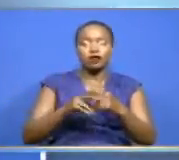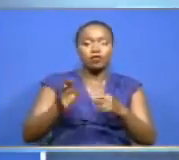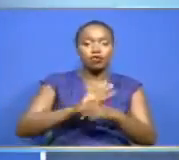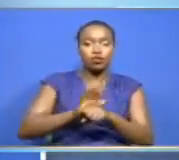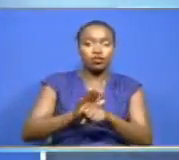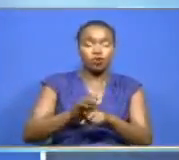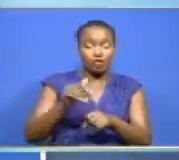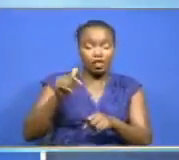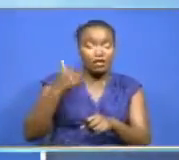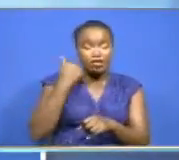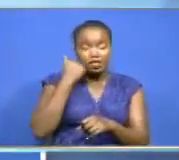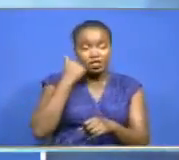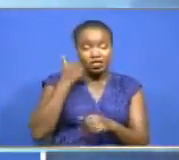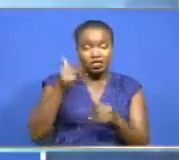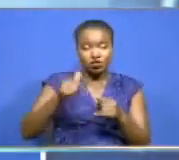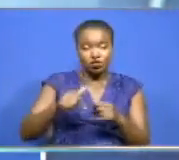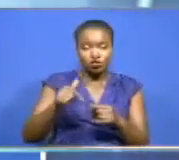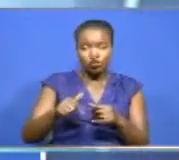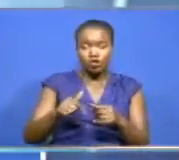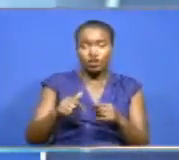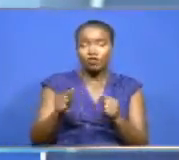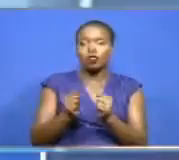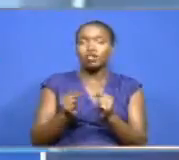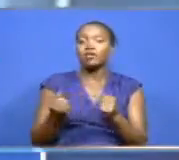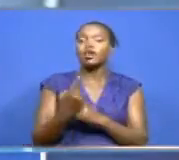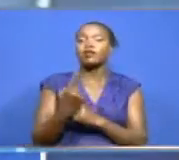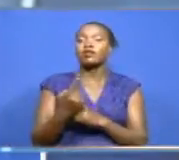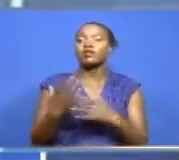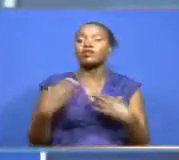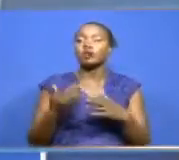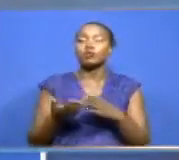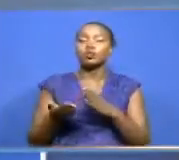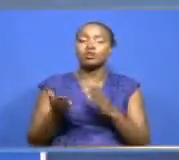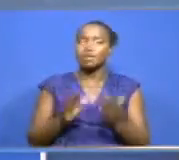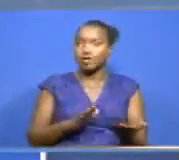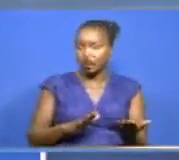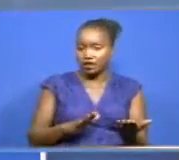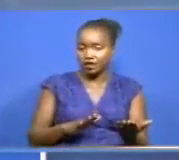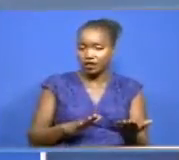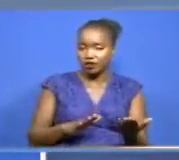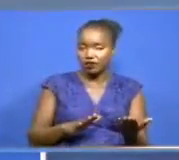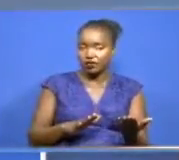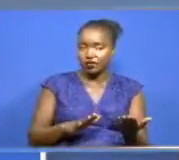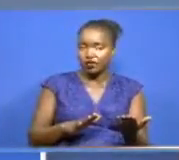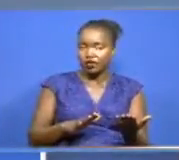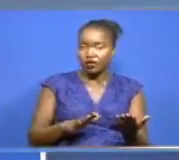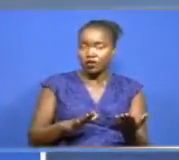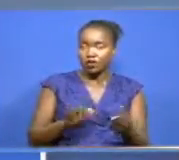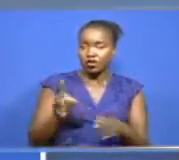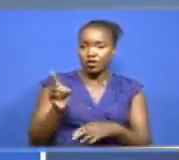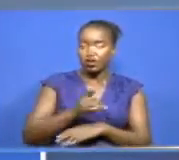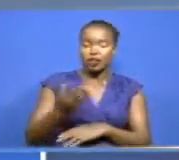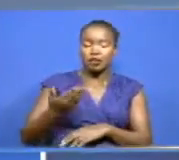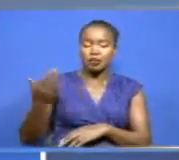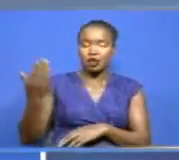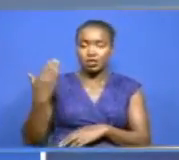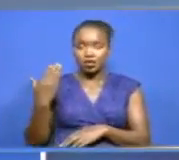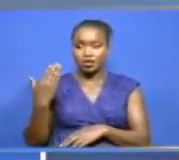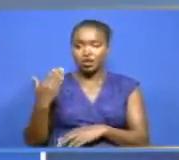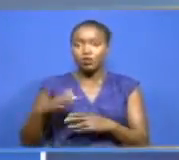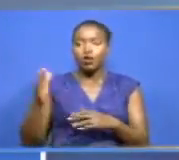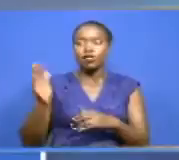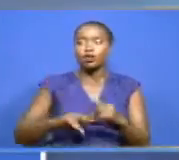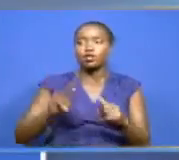ugonjwa wa COVID-19, ilhali wagonjwa 11 wamepoteza maisha katika saa 24 zilizopita. Hata hivyo, zaidi ya